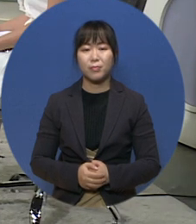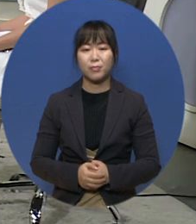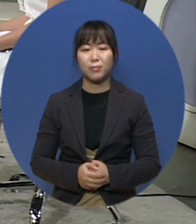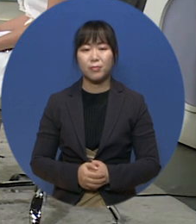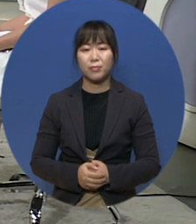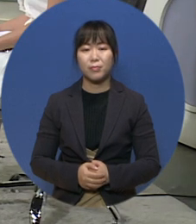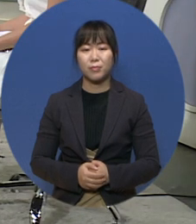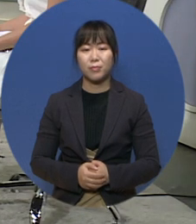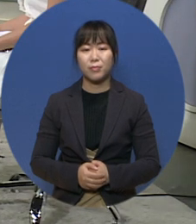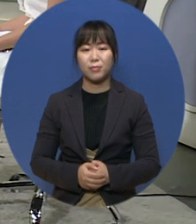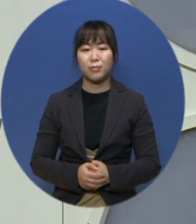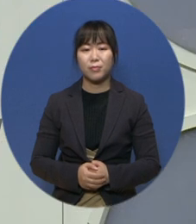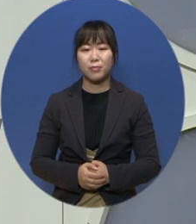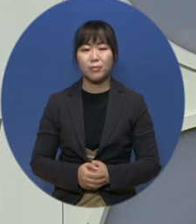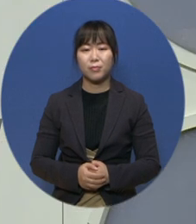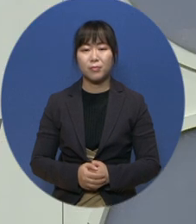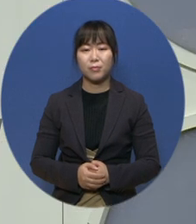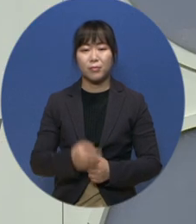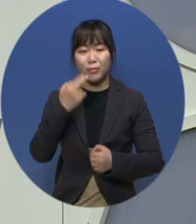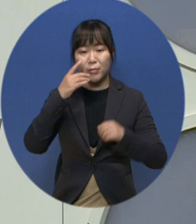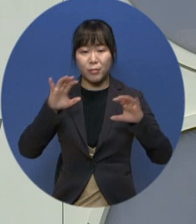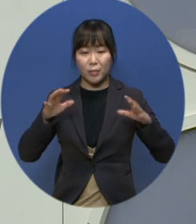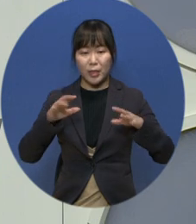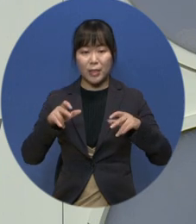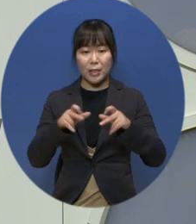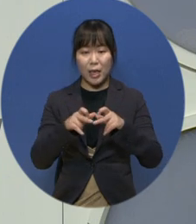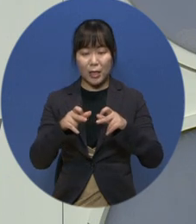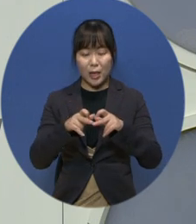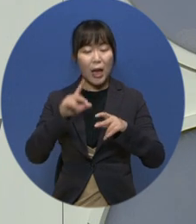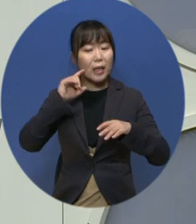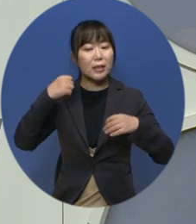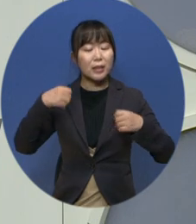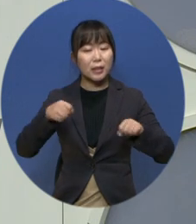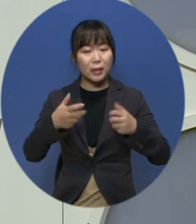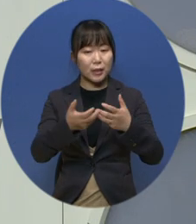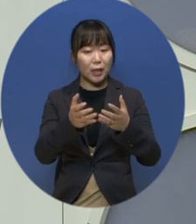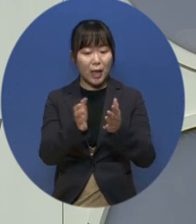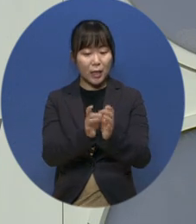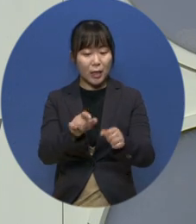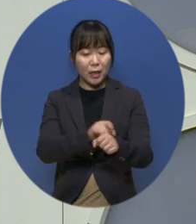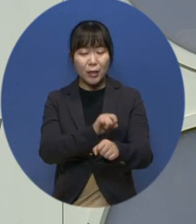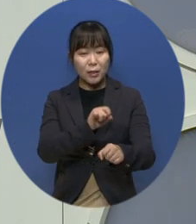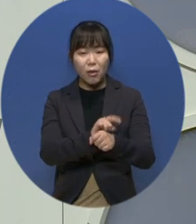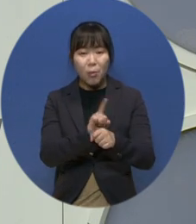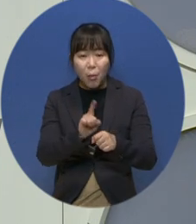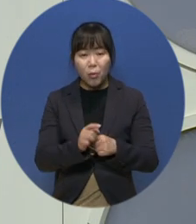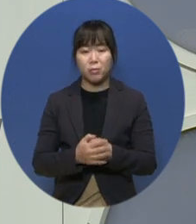그러니까 미국의 장애인 극단들은요 특이한 점이 뭐냐면